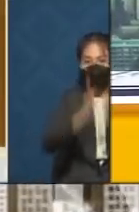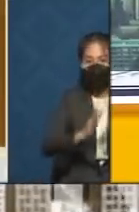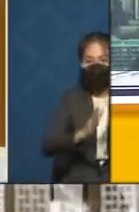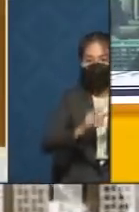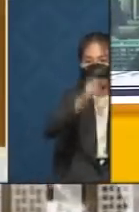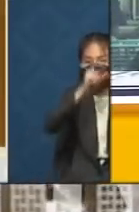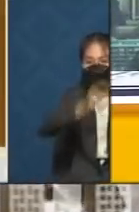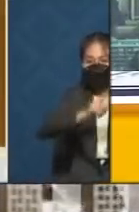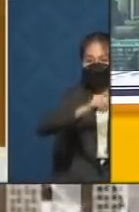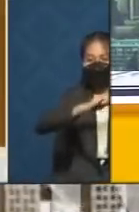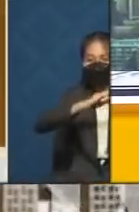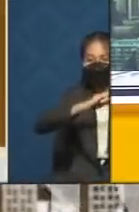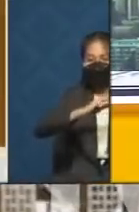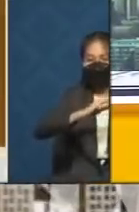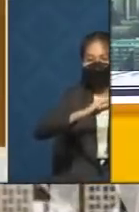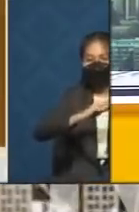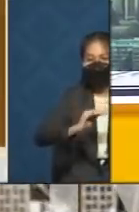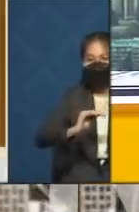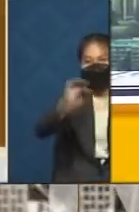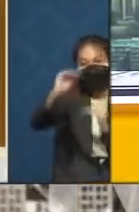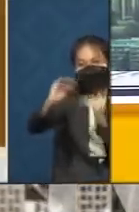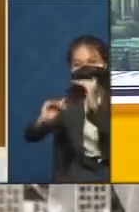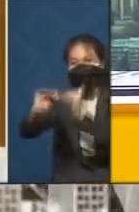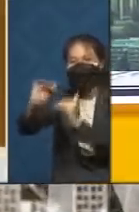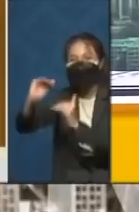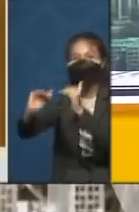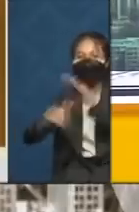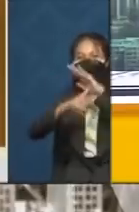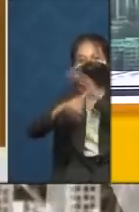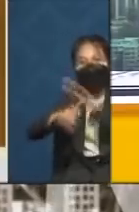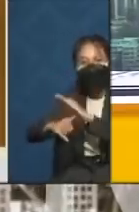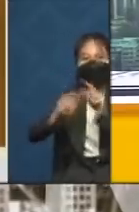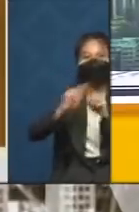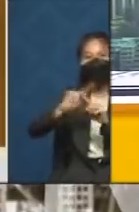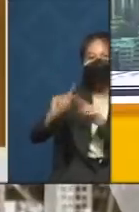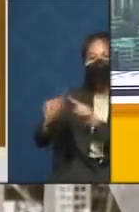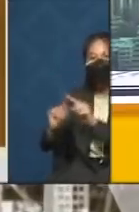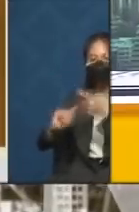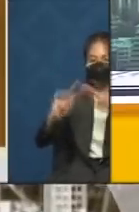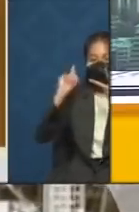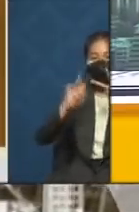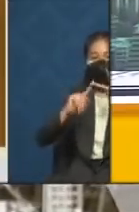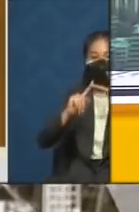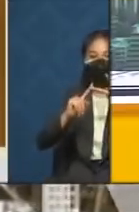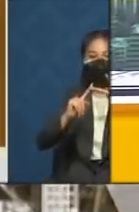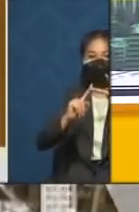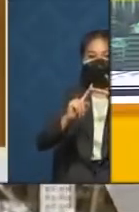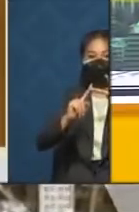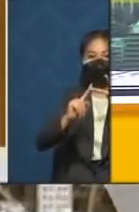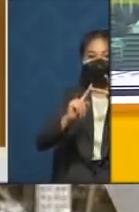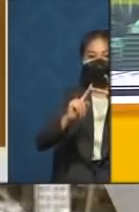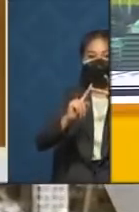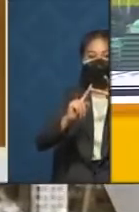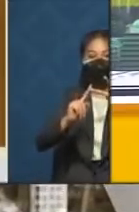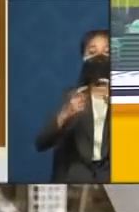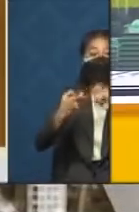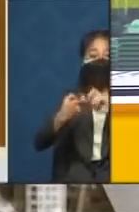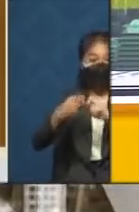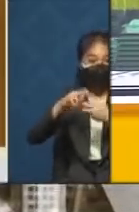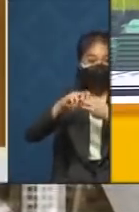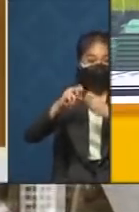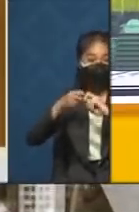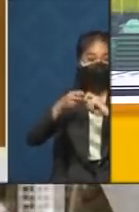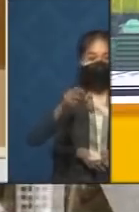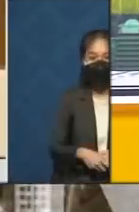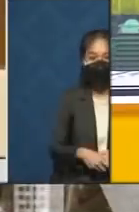ค่ะ เพราะฉะนั้นไม่ต้องเคารพพลเอกประยุทธ์หรอกแต่เคารพประชาชนคนอื่นที่เขาเห็นต่างจากตัวเอง ค่ะ ที่เขาอา